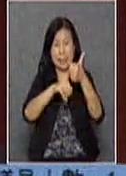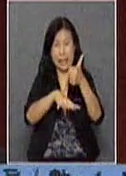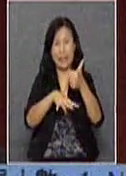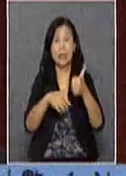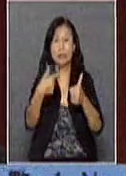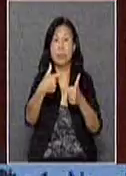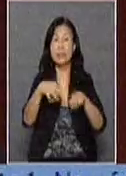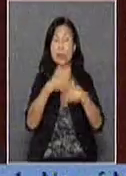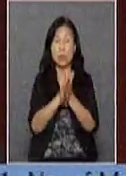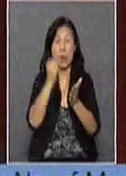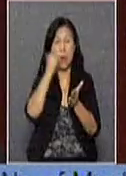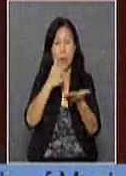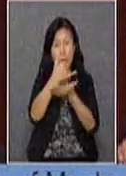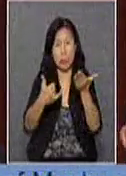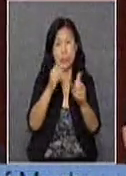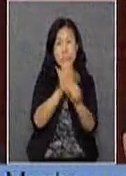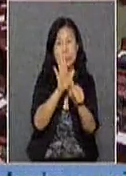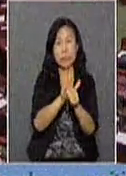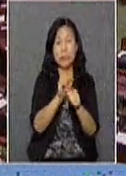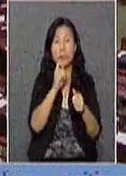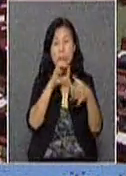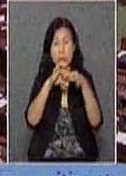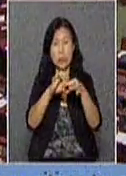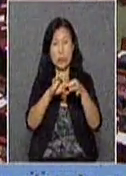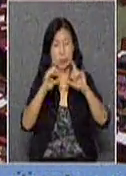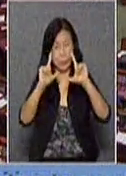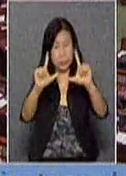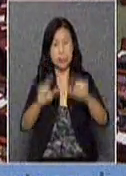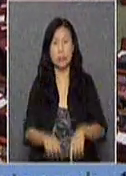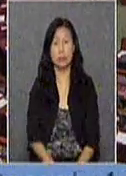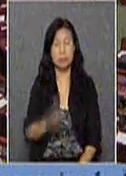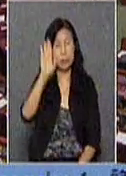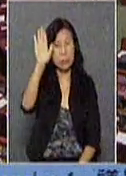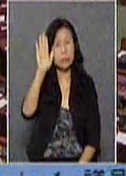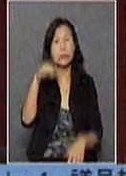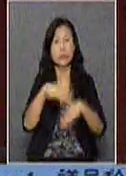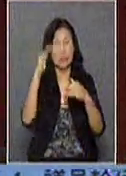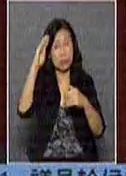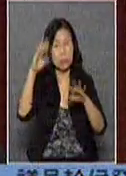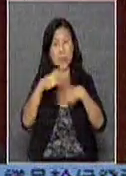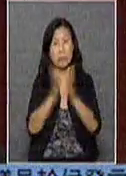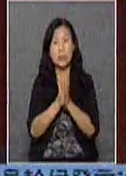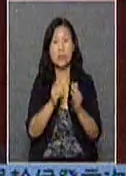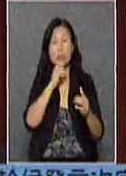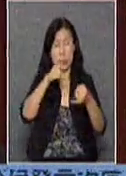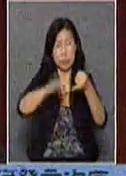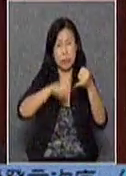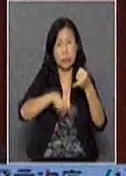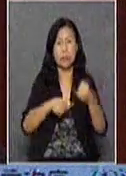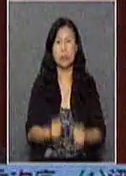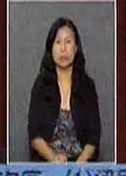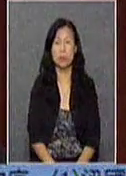障，是這個相關我做出一個回應。 對不起，黃國興議員，我們現在因為已經去到